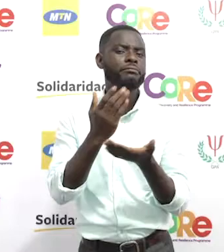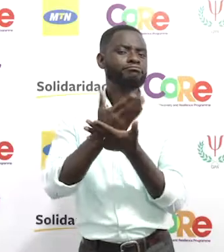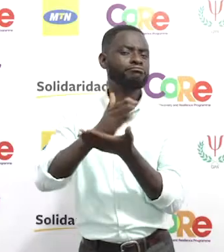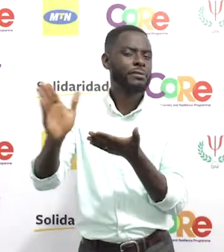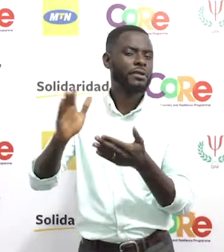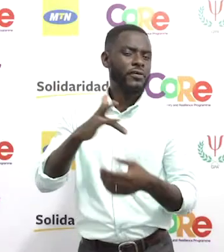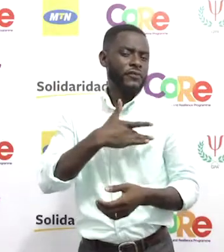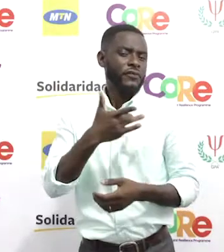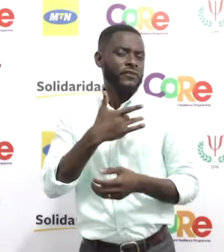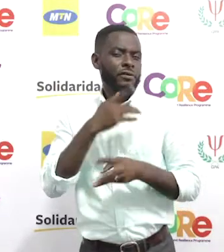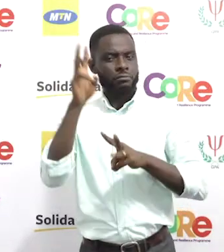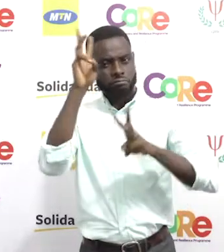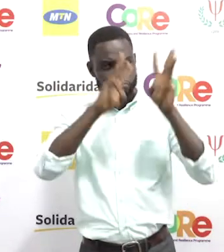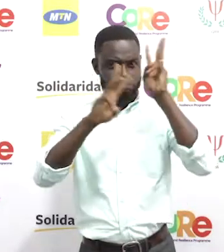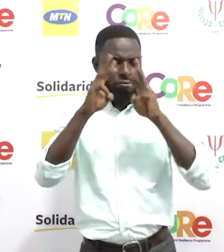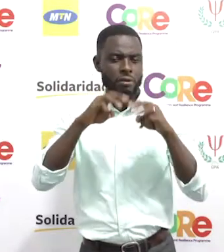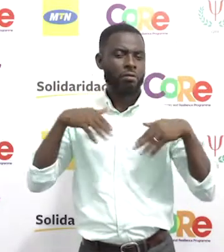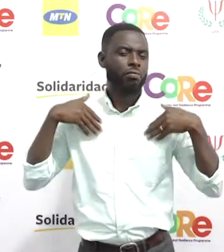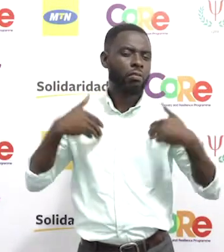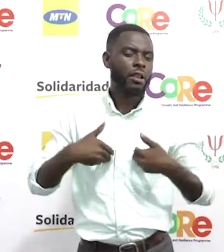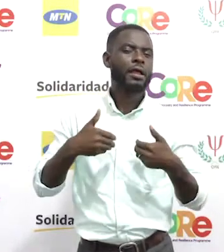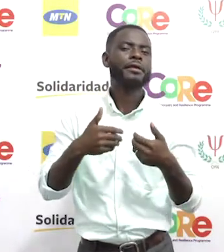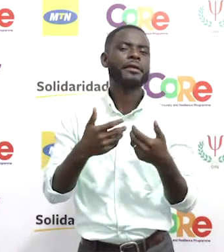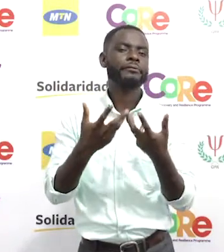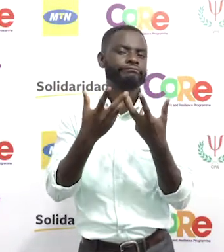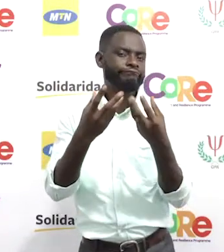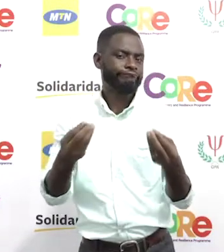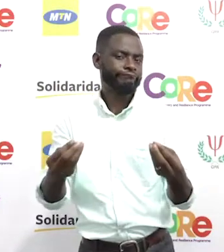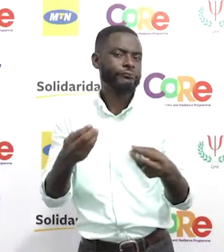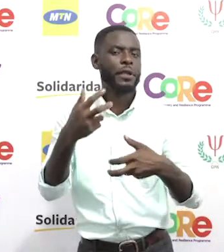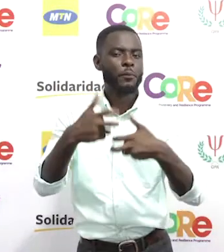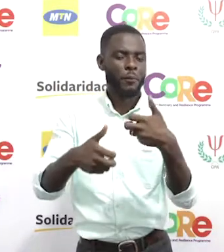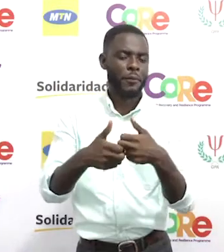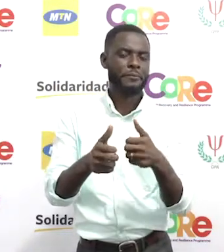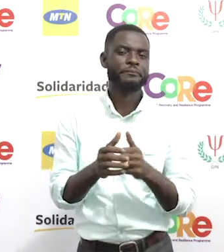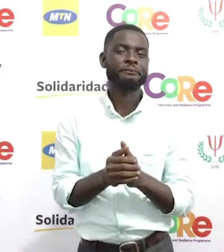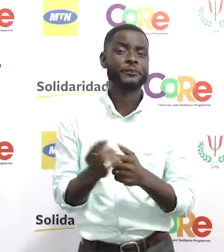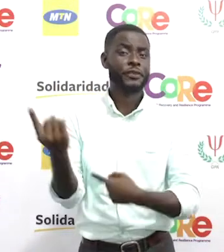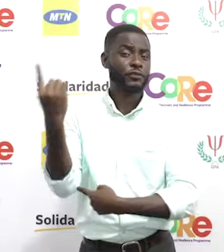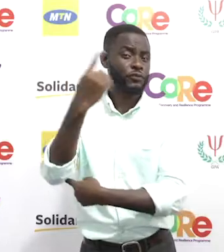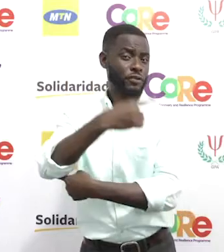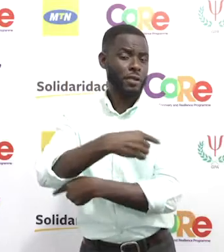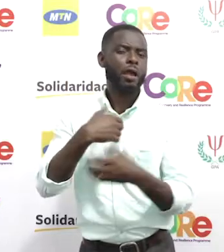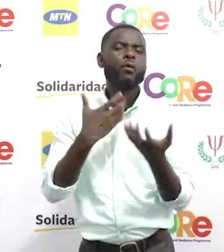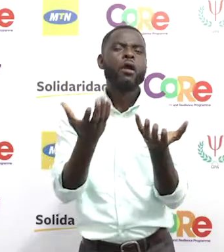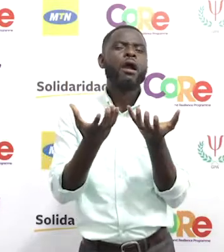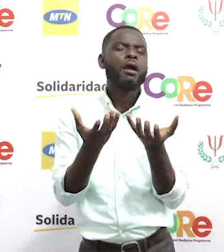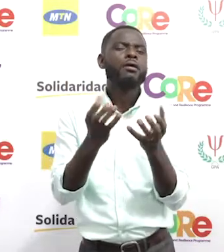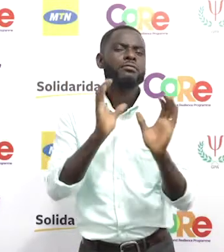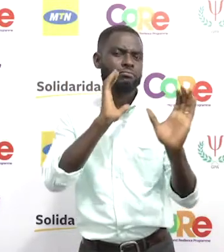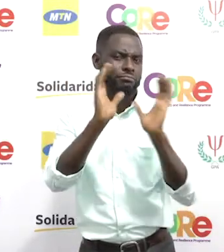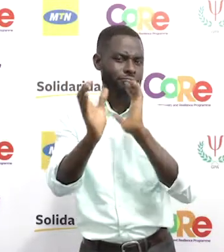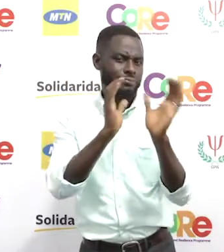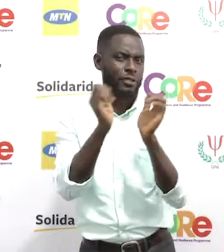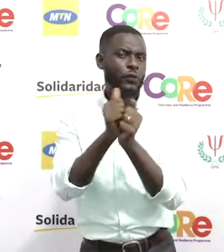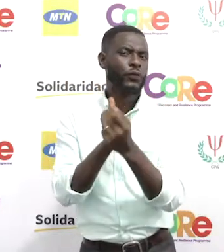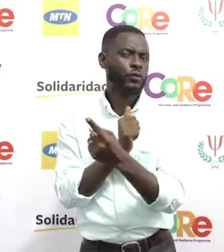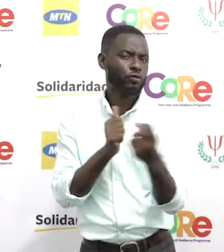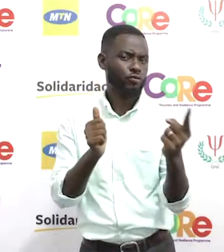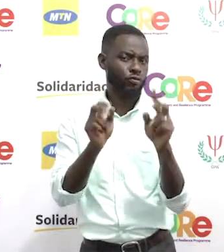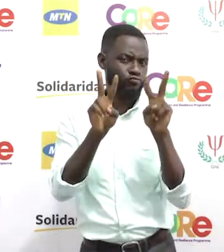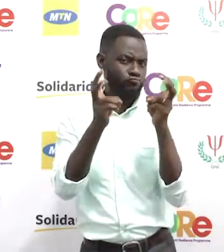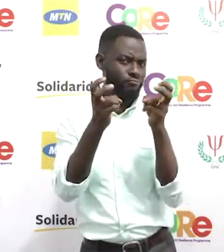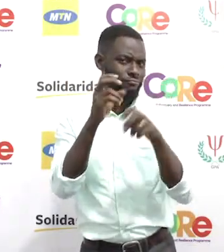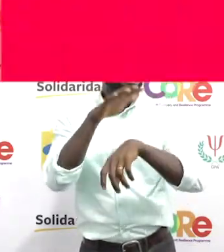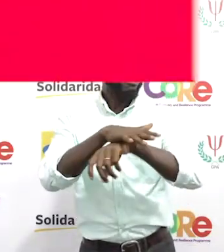inbwa ame susu mo yeshile kpakpa na mo mli no. Mwene, mita oni inkebu agbasani. Yesu omo